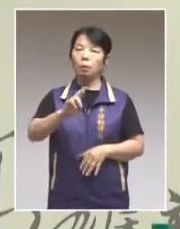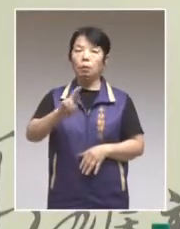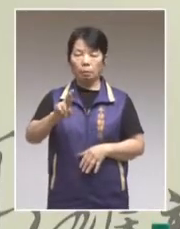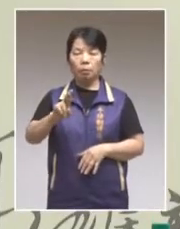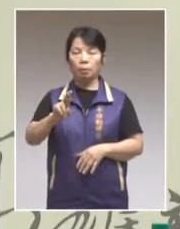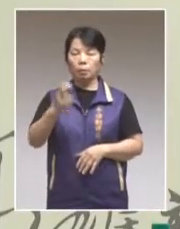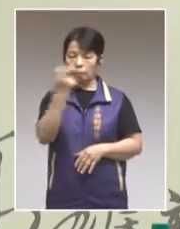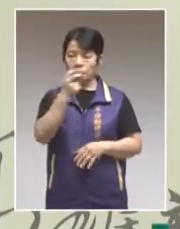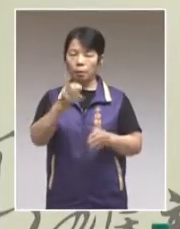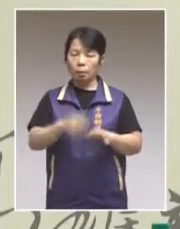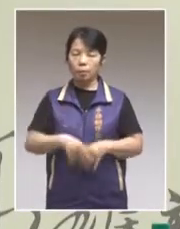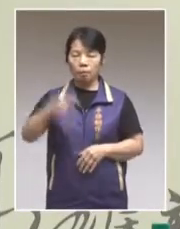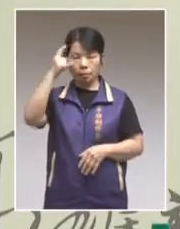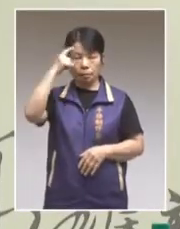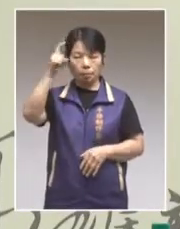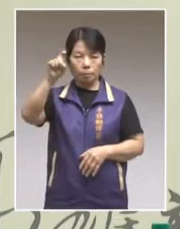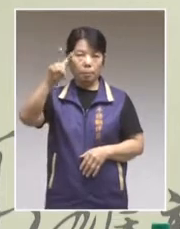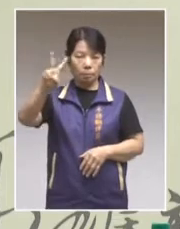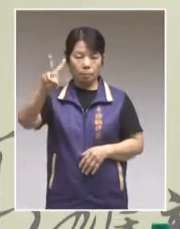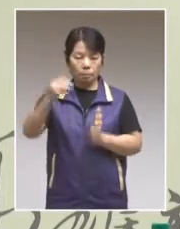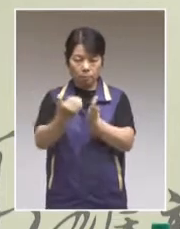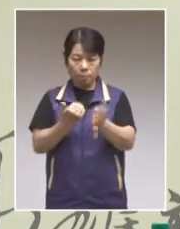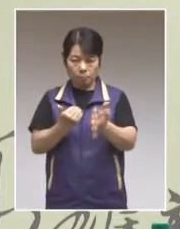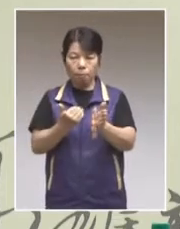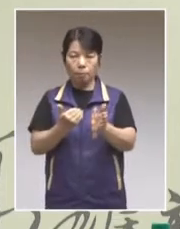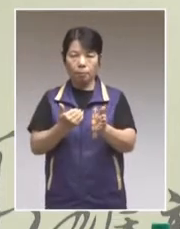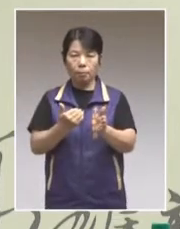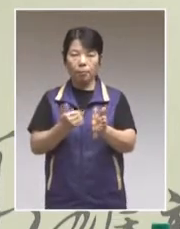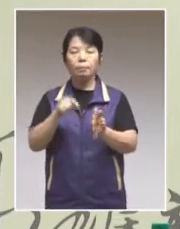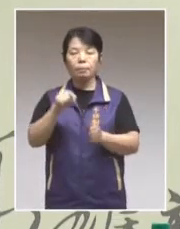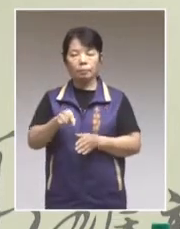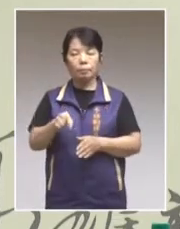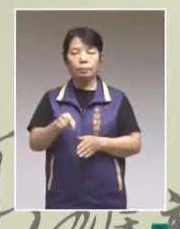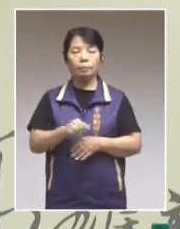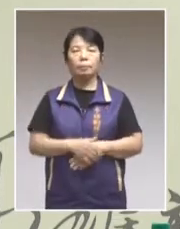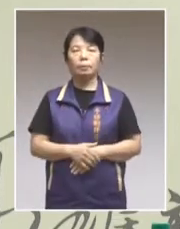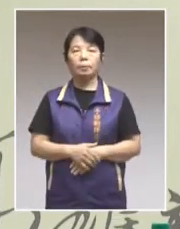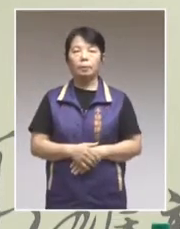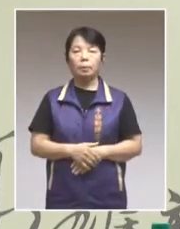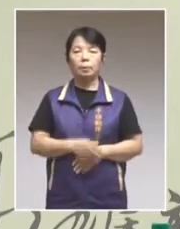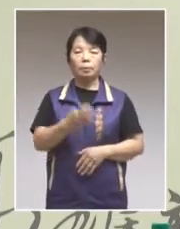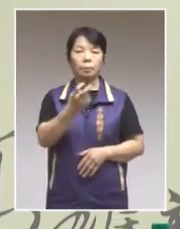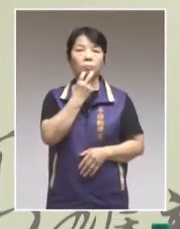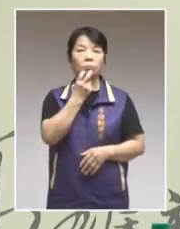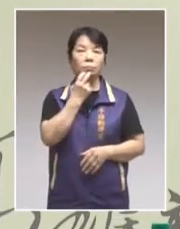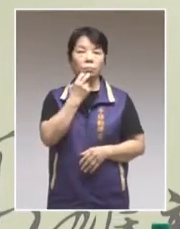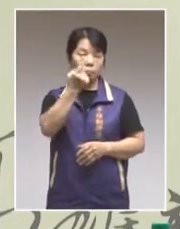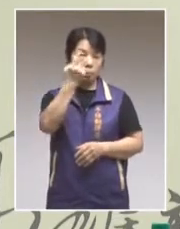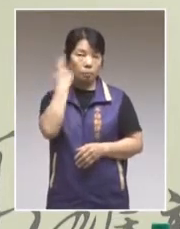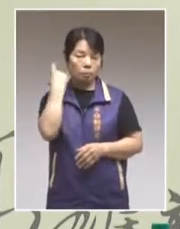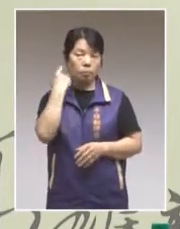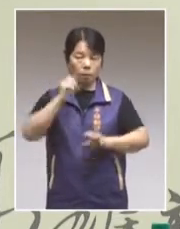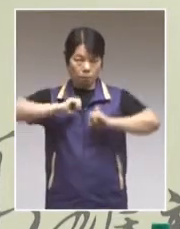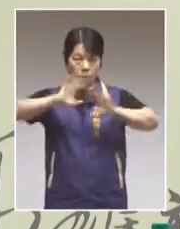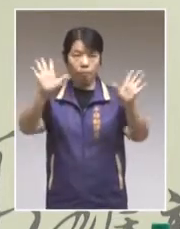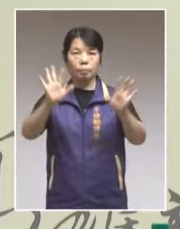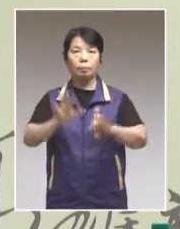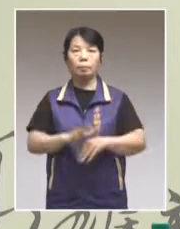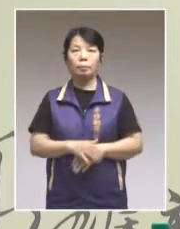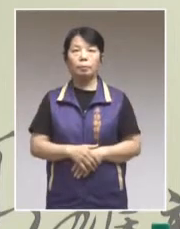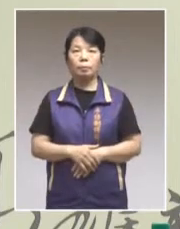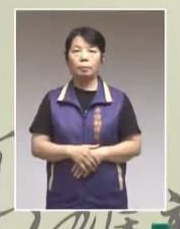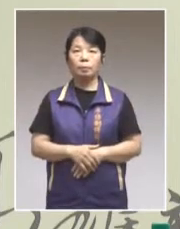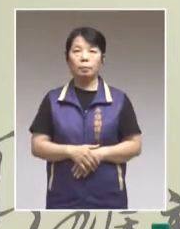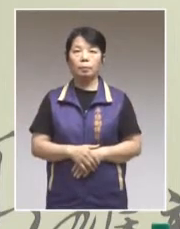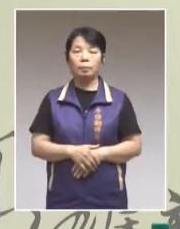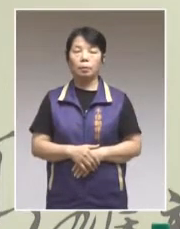到12号之前，好，要这样处理，好，那中央昨天也公布啊、